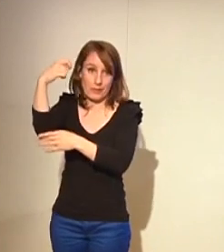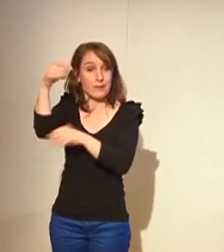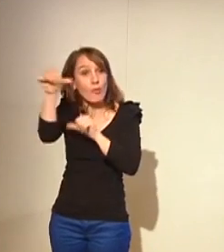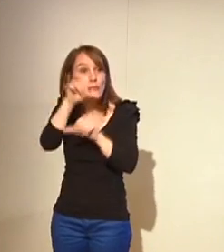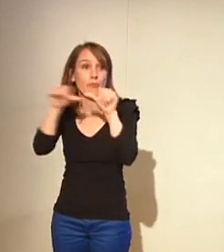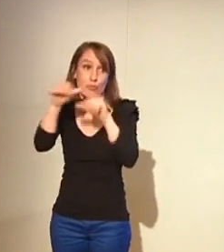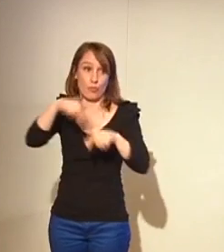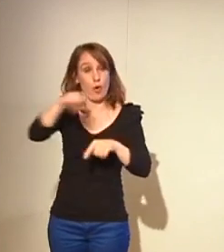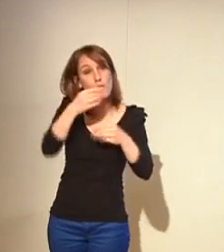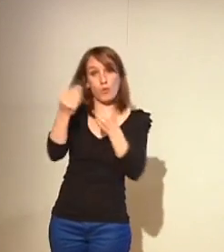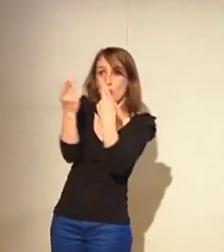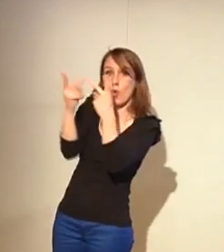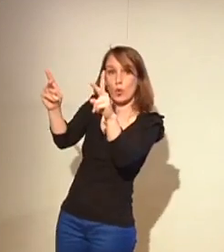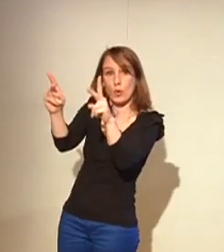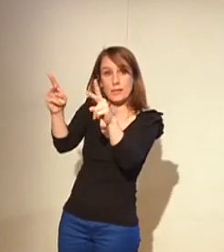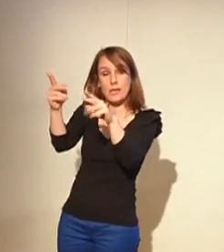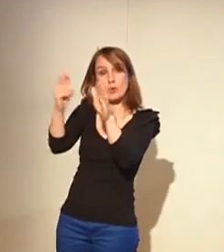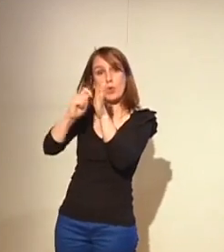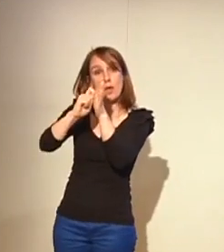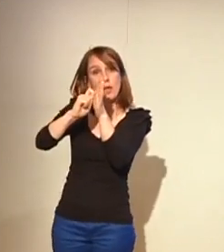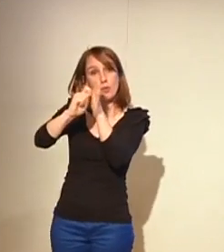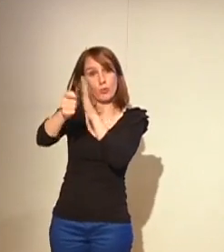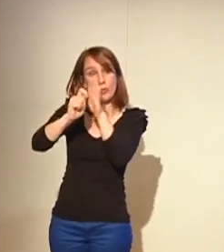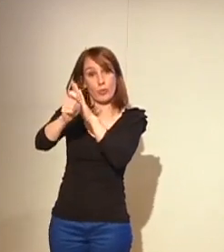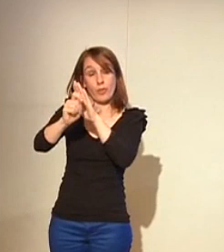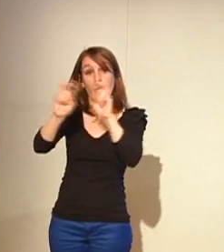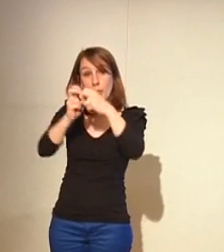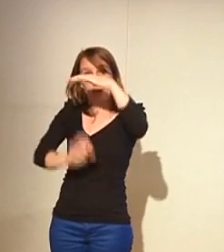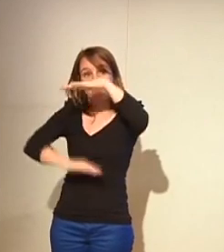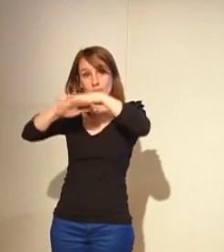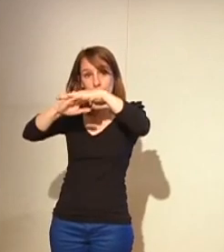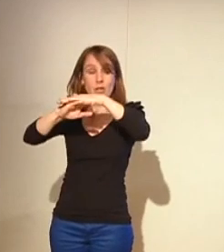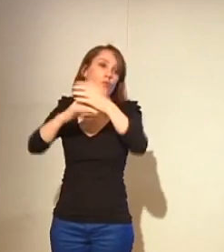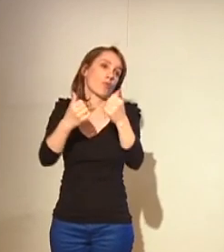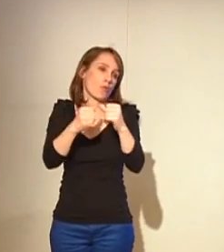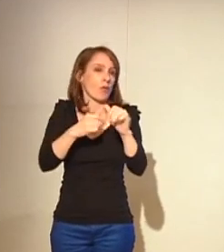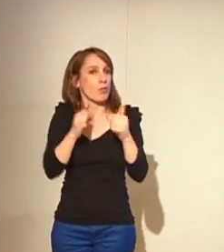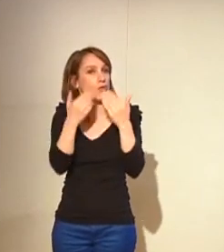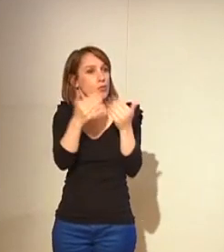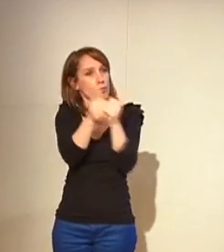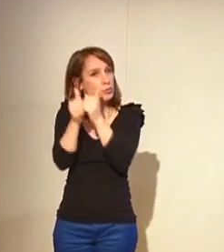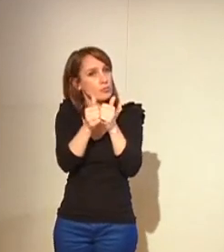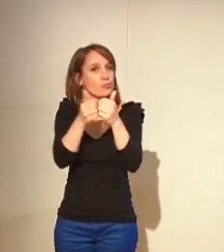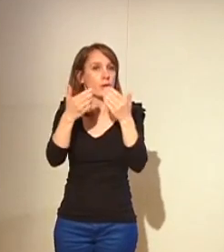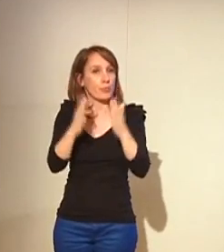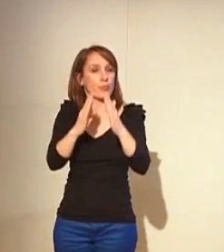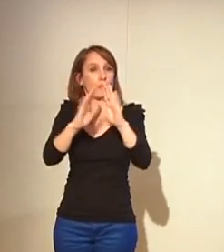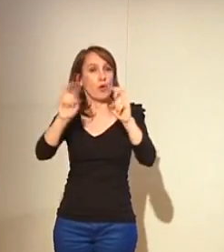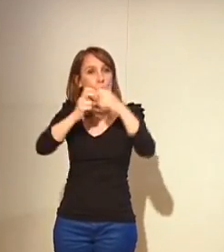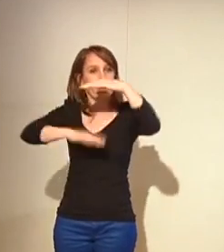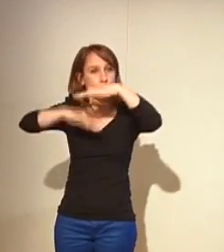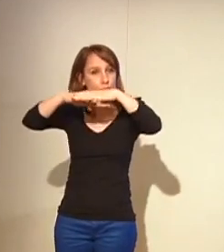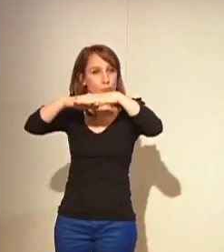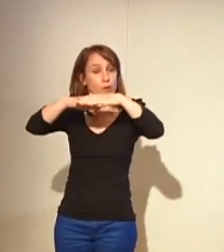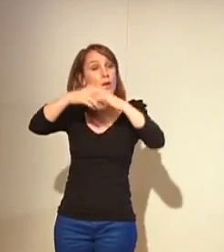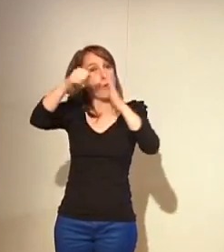percevoir une rémunération fixer un plafond donc je vous propose de fixer le plafond à plafond